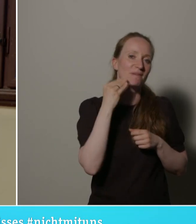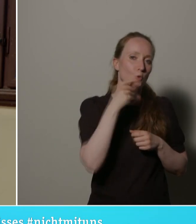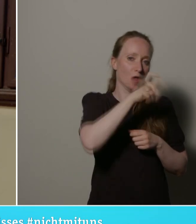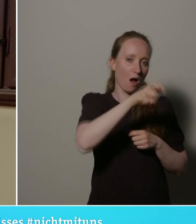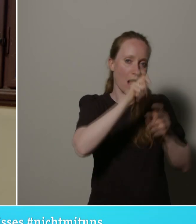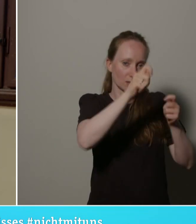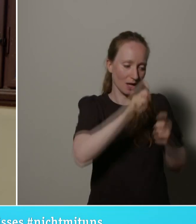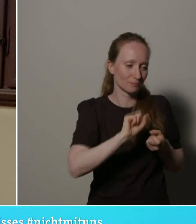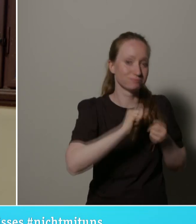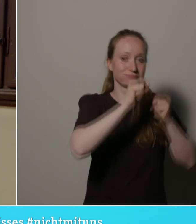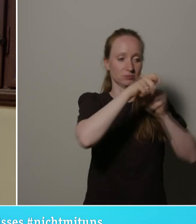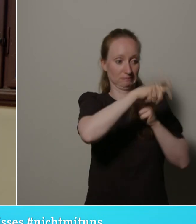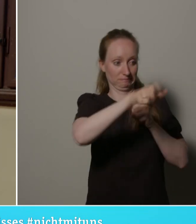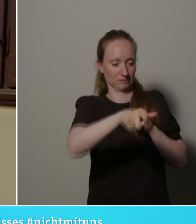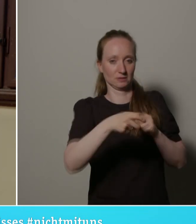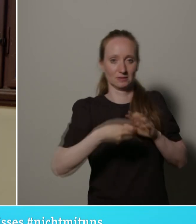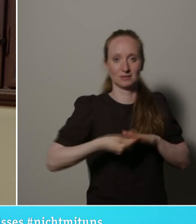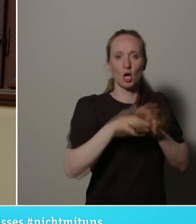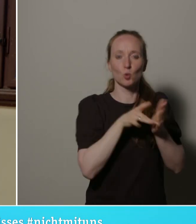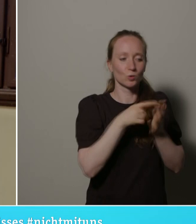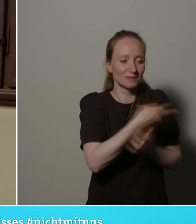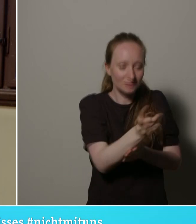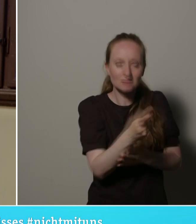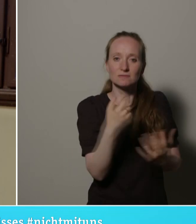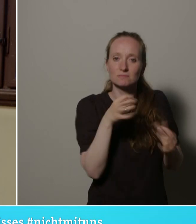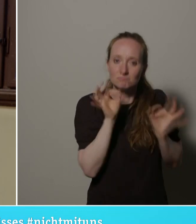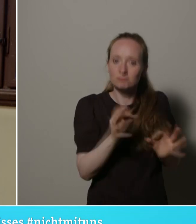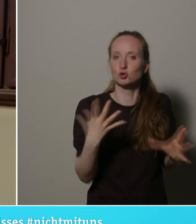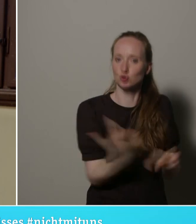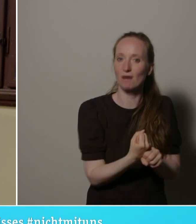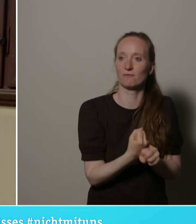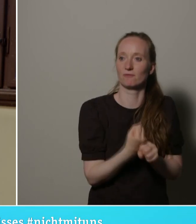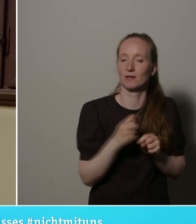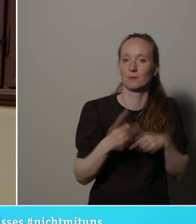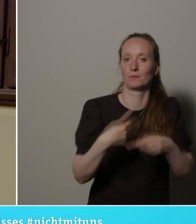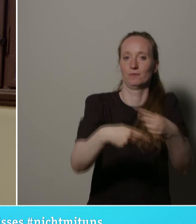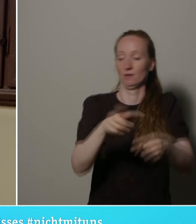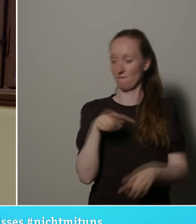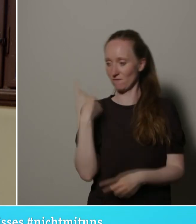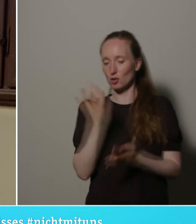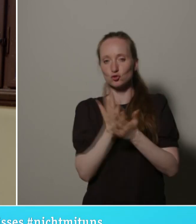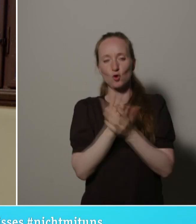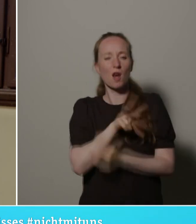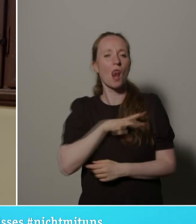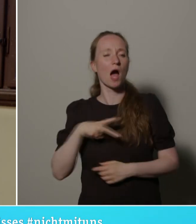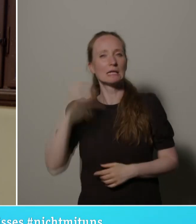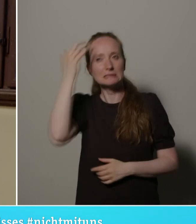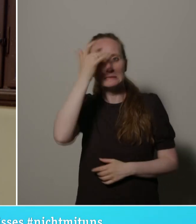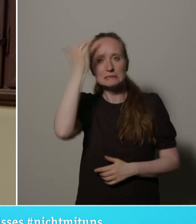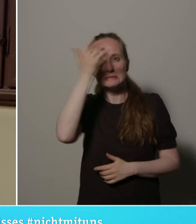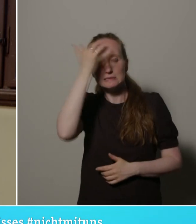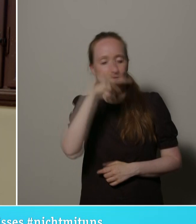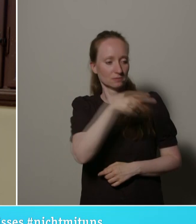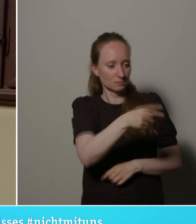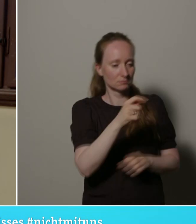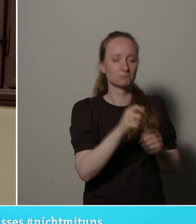Einwohnerantrages. Denn sie haben wirklich etwas auf den Weg gebracht, was uns auch schon lange auf der Seele brennt. Nämlich